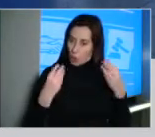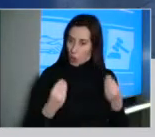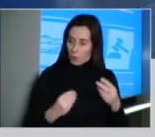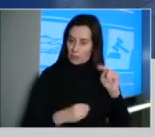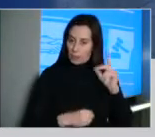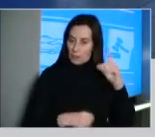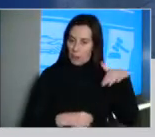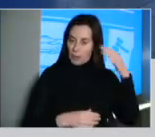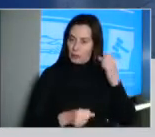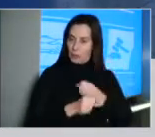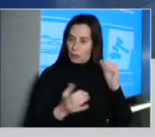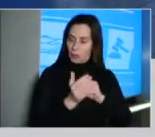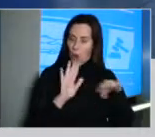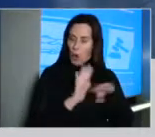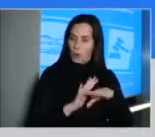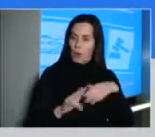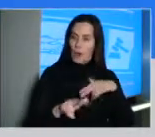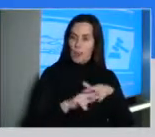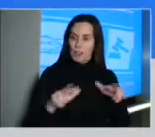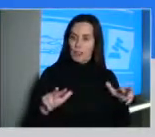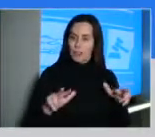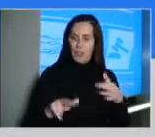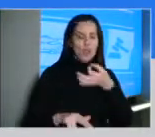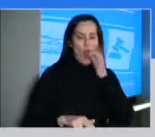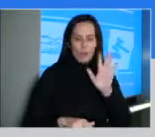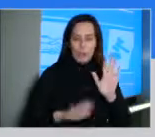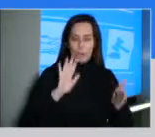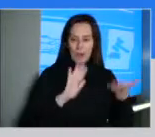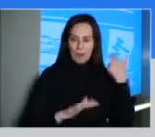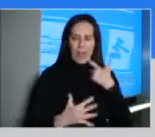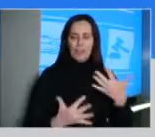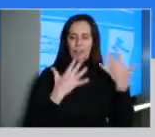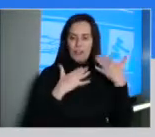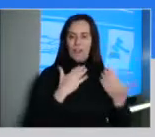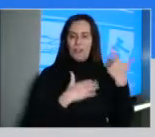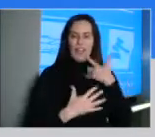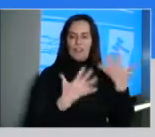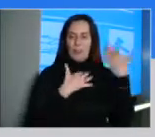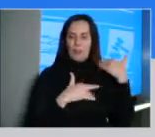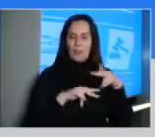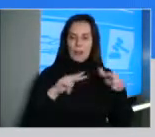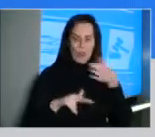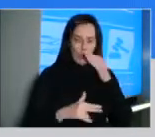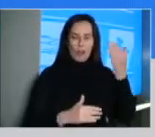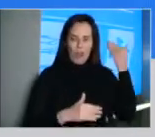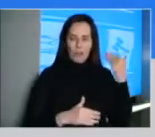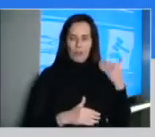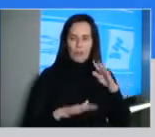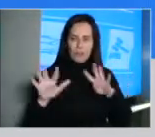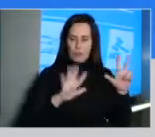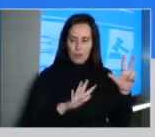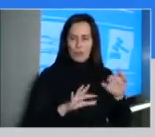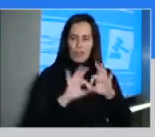20 שנה מאז שנחקק החוק הזה? אנחנו במצב טוב יותר מלפני 10 שנים, ולפני 10 שנים היינו במצב טוב יותר